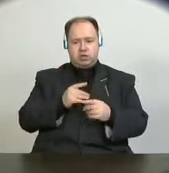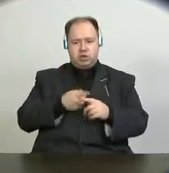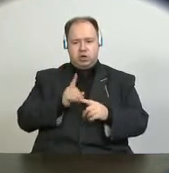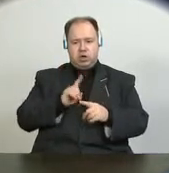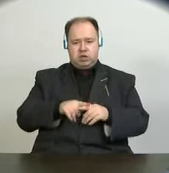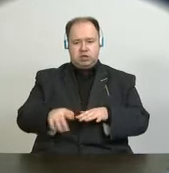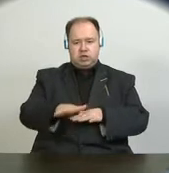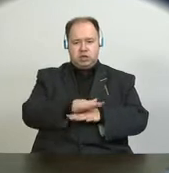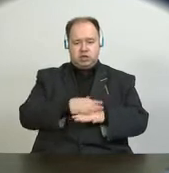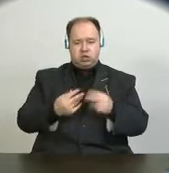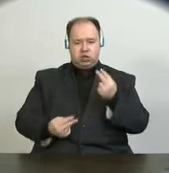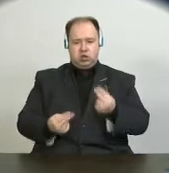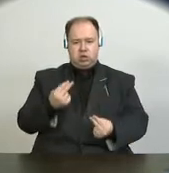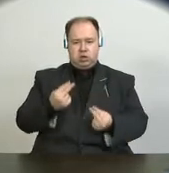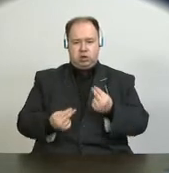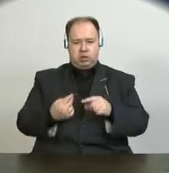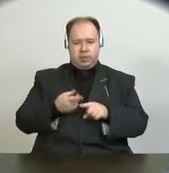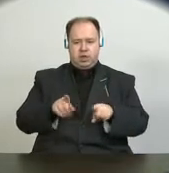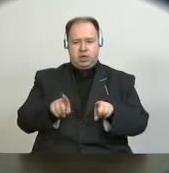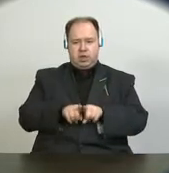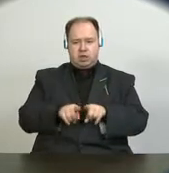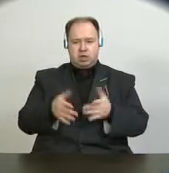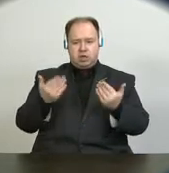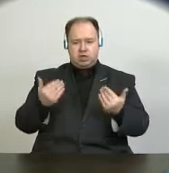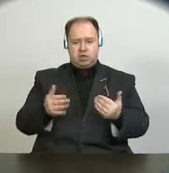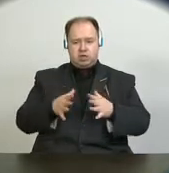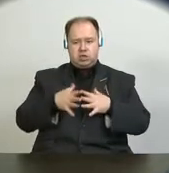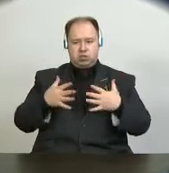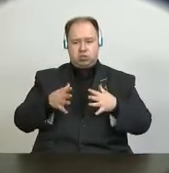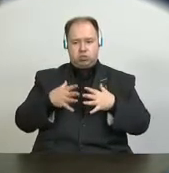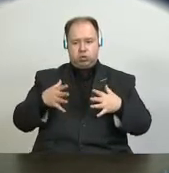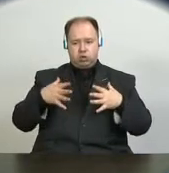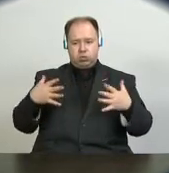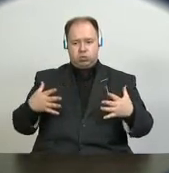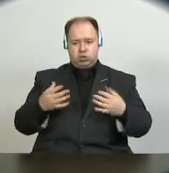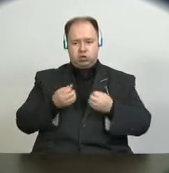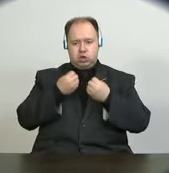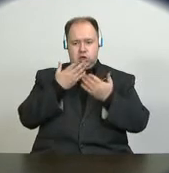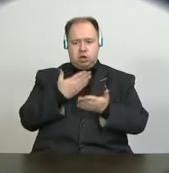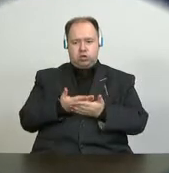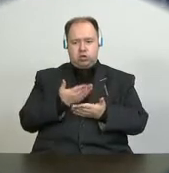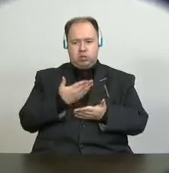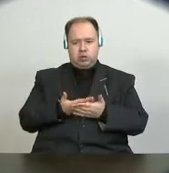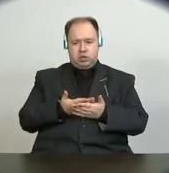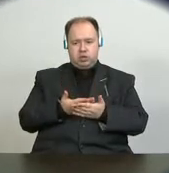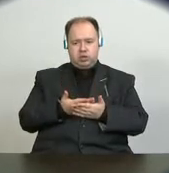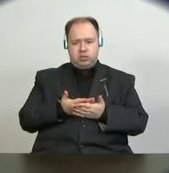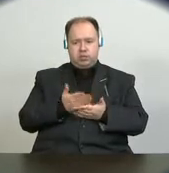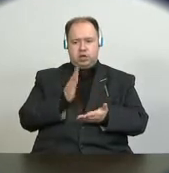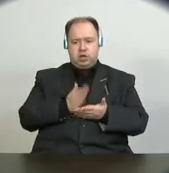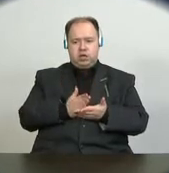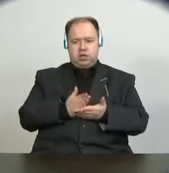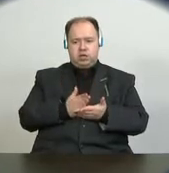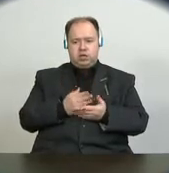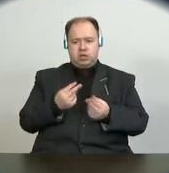игровой форме то есть просто играя в игры таких на самом деле уже становится все больше и больше хороших примеров в частности есть очень известная